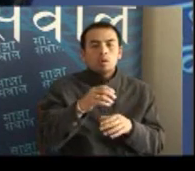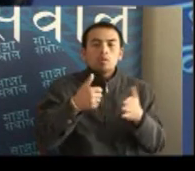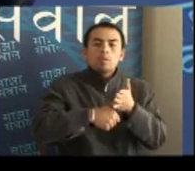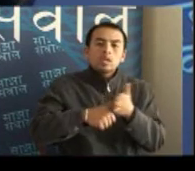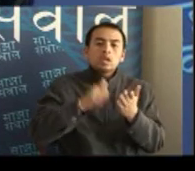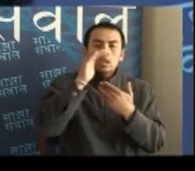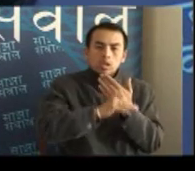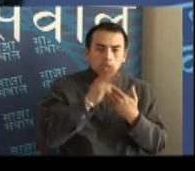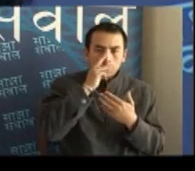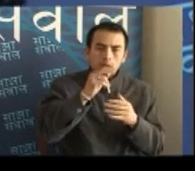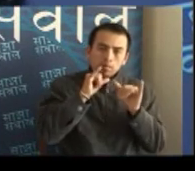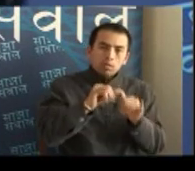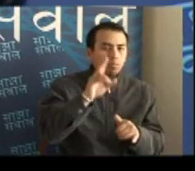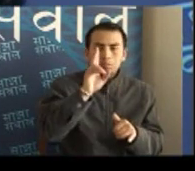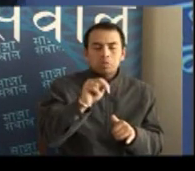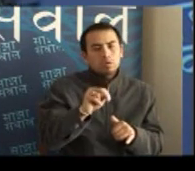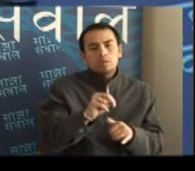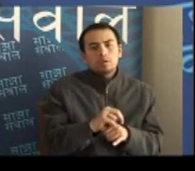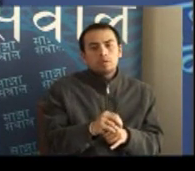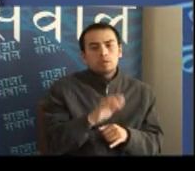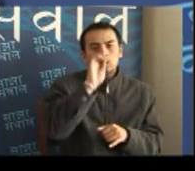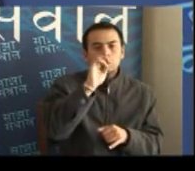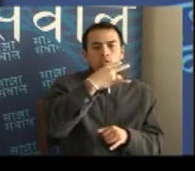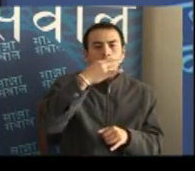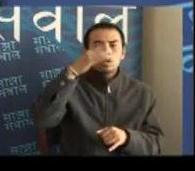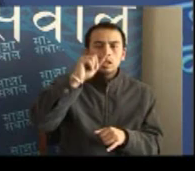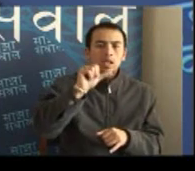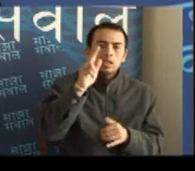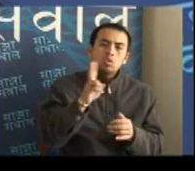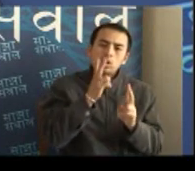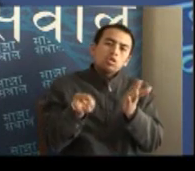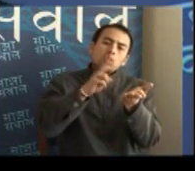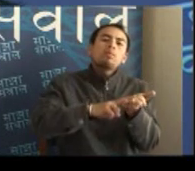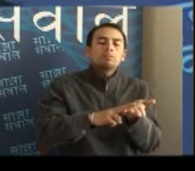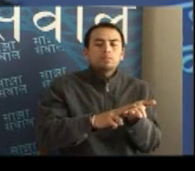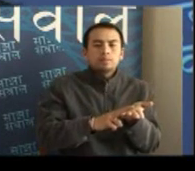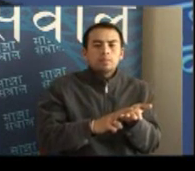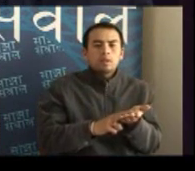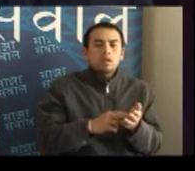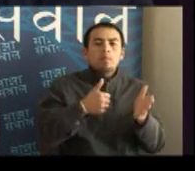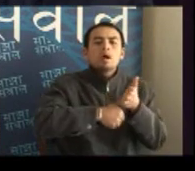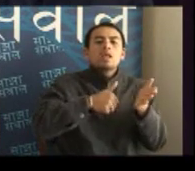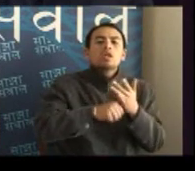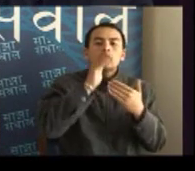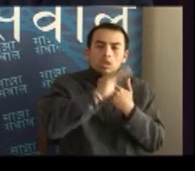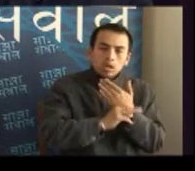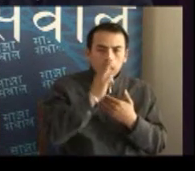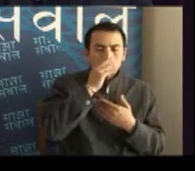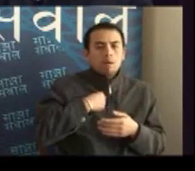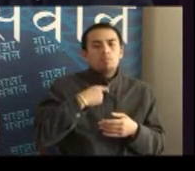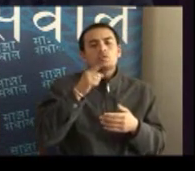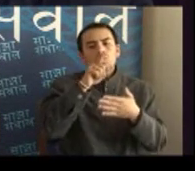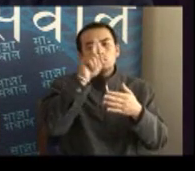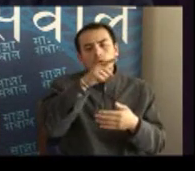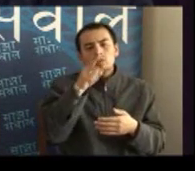परीक्षा प्रणालीमै त्यसरी जाँदा त सकिँदैन। एकैछिन भन्नु मन लागेको कुरा के छ भने, परीक्षा प्रणालीमै हाम्रो खराबी